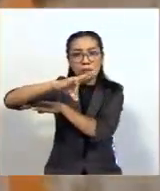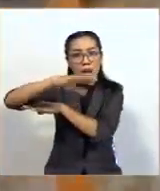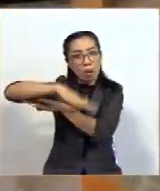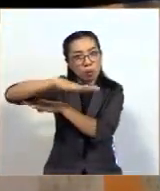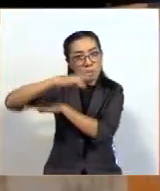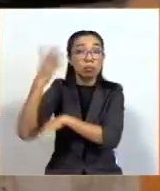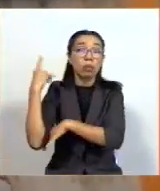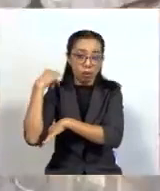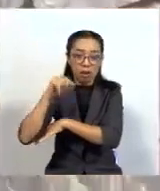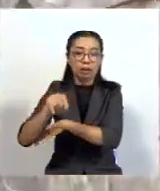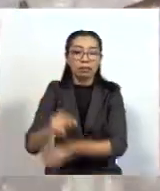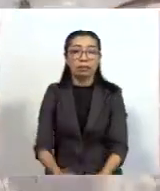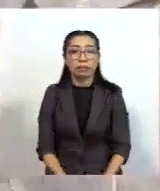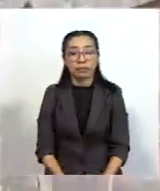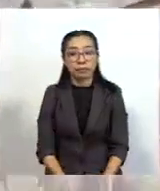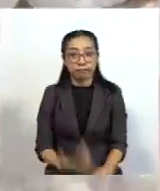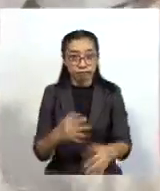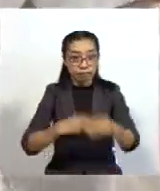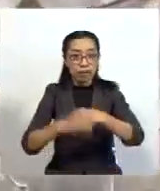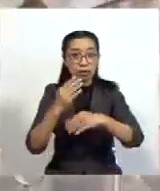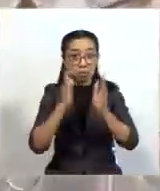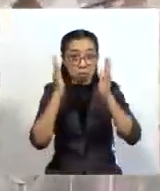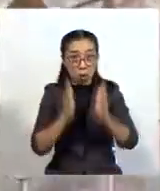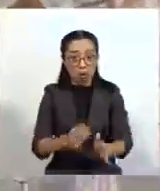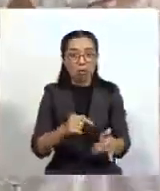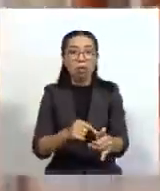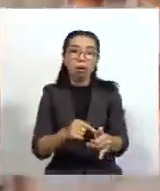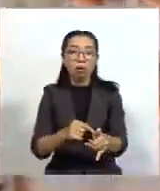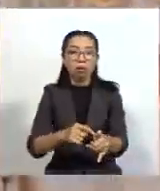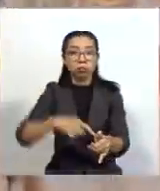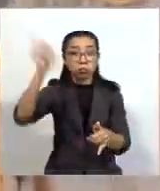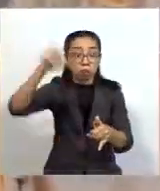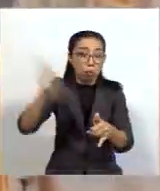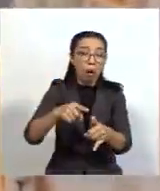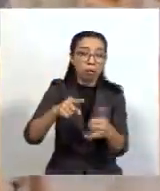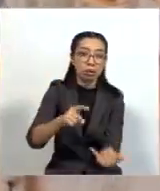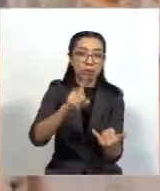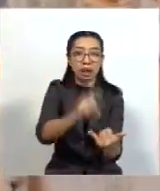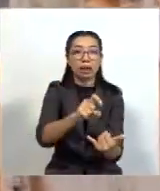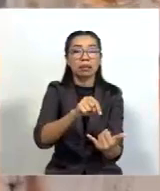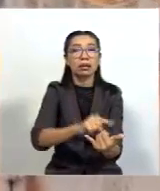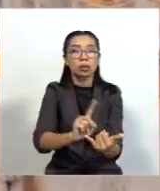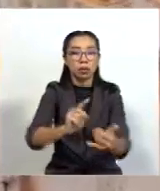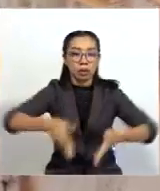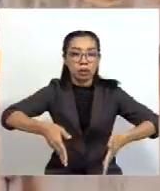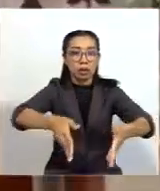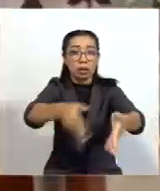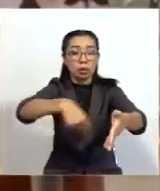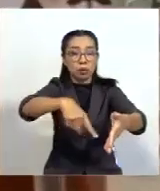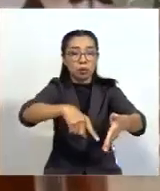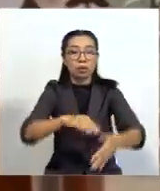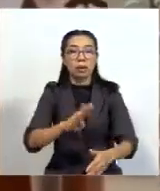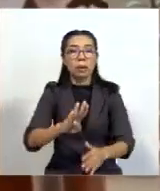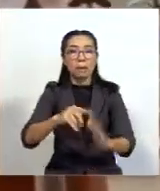นี้ค่ะนอกจากนี้ยังมีผู้เสียชีวิตจากการถูกฟ้าผ่า1คนที่บริเวณถนนสายบ้านฝ